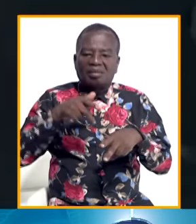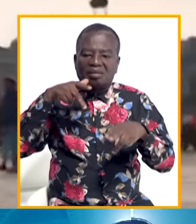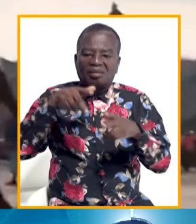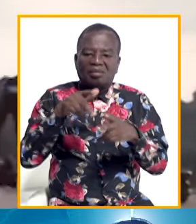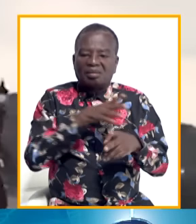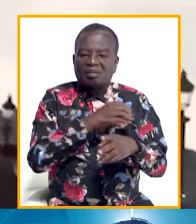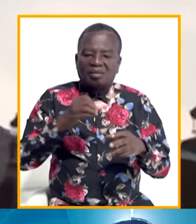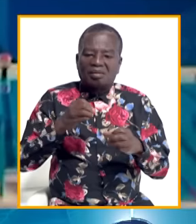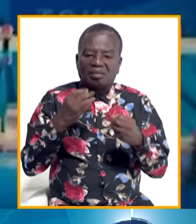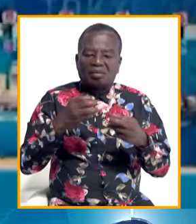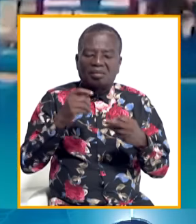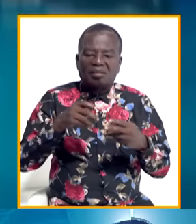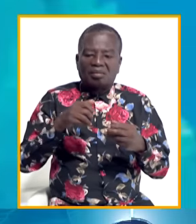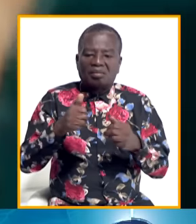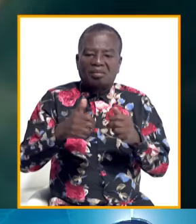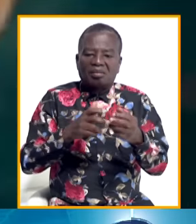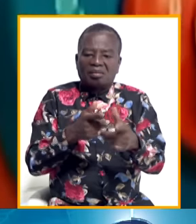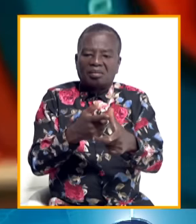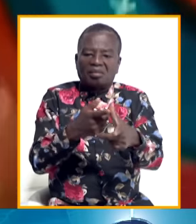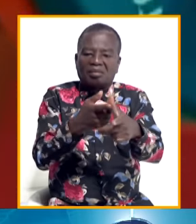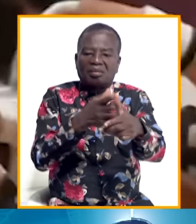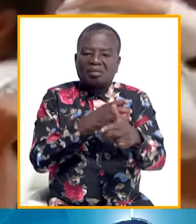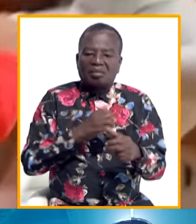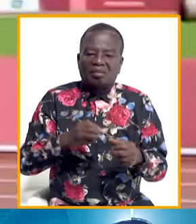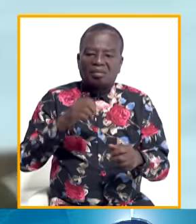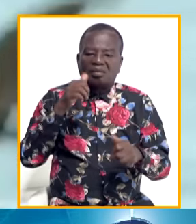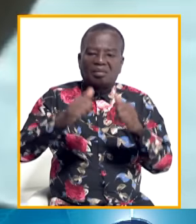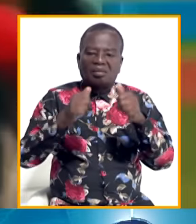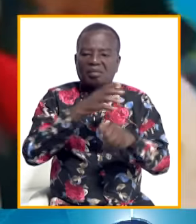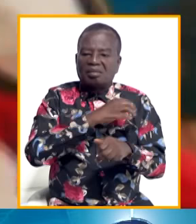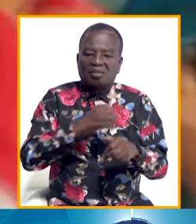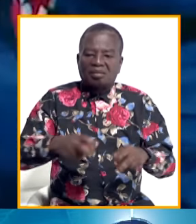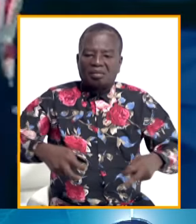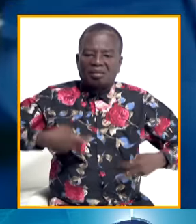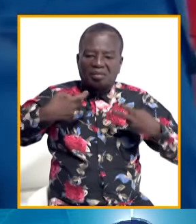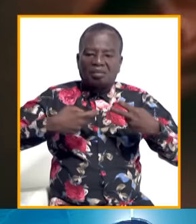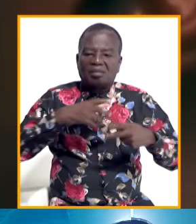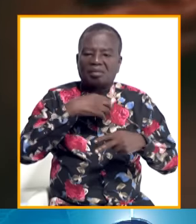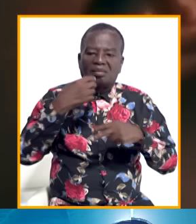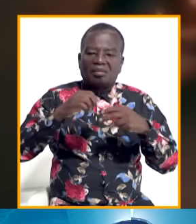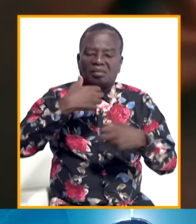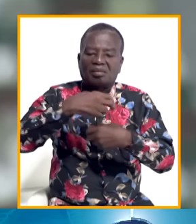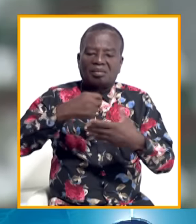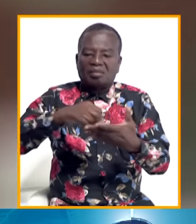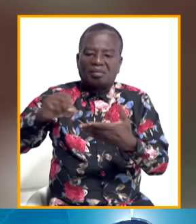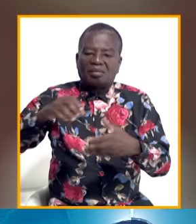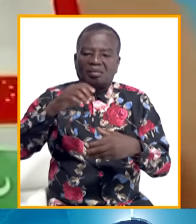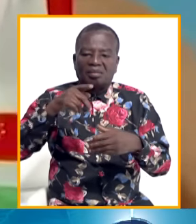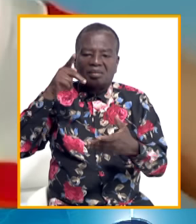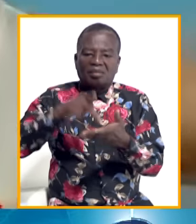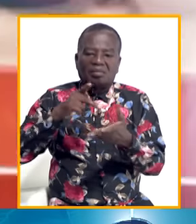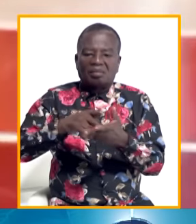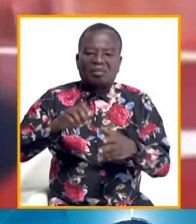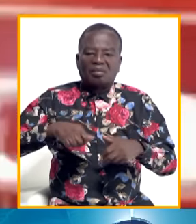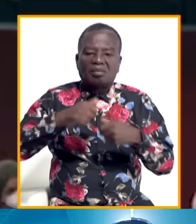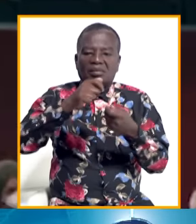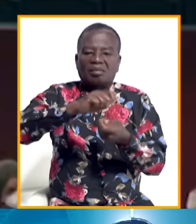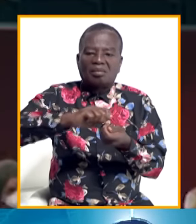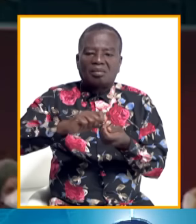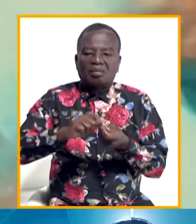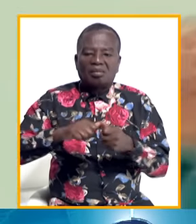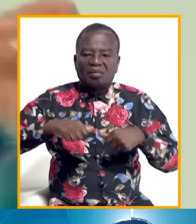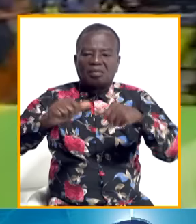pour plusieurs athlètes, on le dit, hein, la compétition d'une vie, et à Paris, plusieurs histoires sportives vont s'écrire. Paris continue sa métamorphose et rentre dans